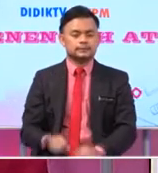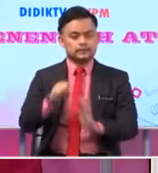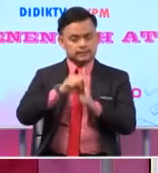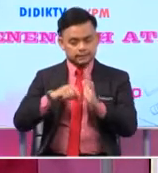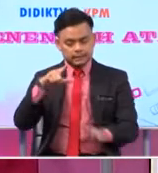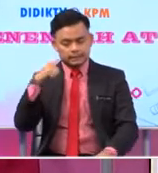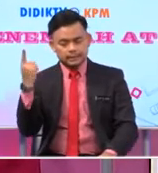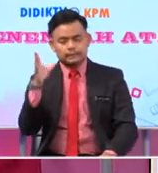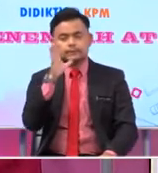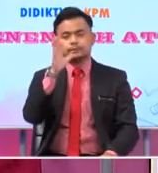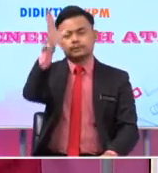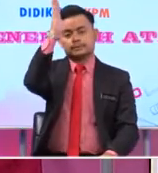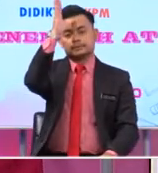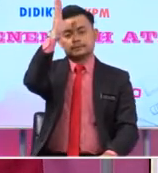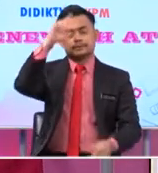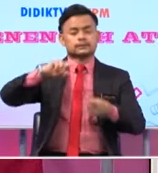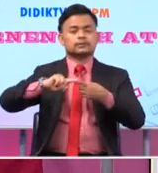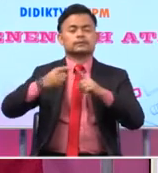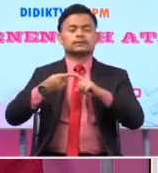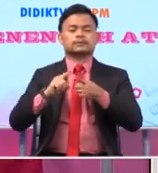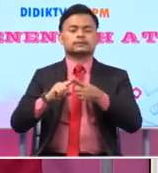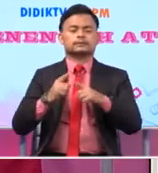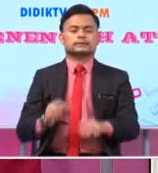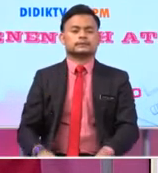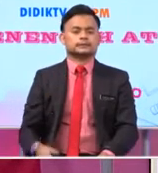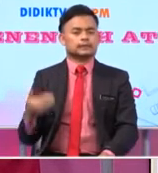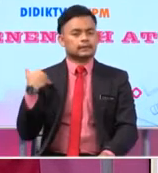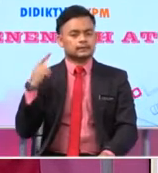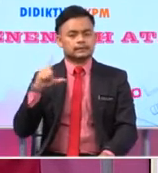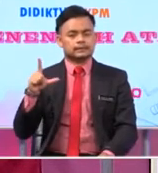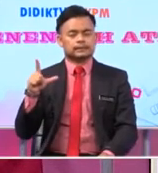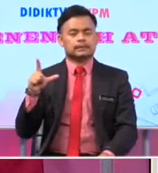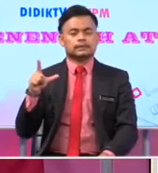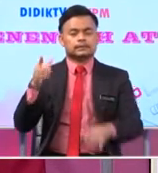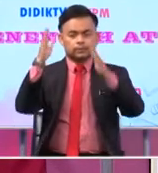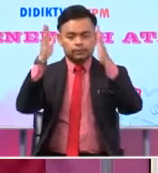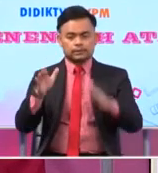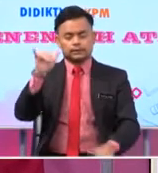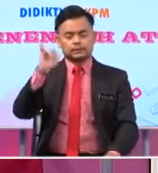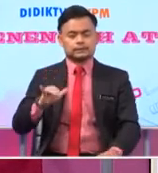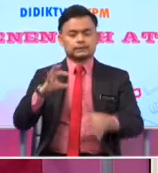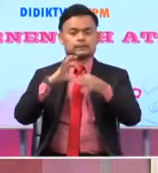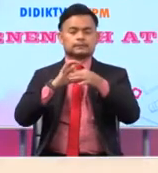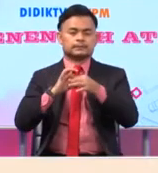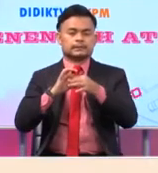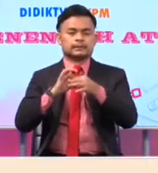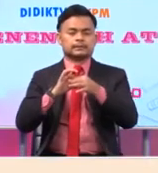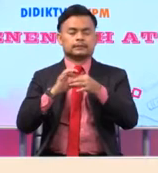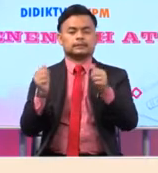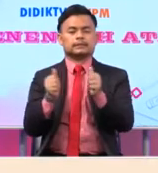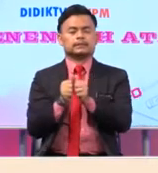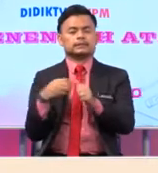Arahkan sebaya juga adalah orang yang rapat dengan kita terutama murid-murid lah bye bye sebayu